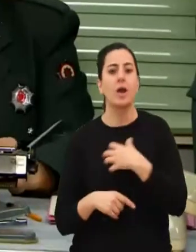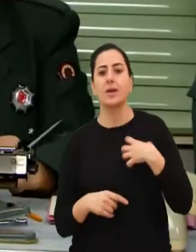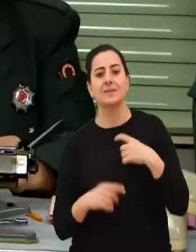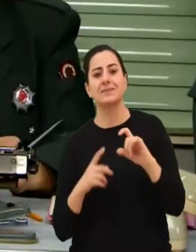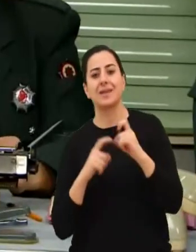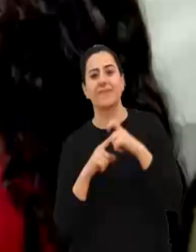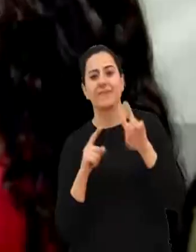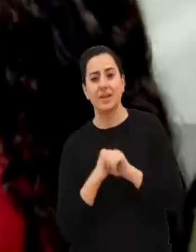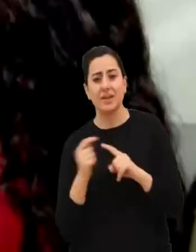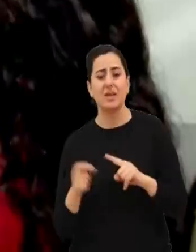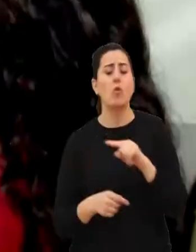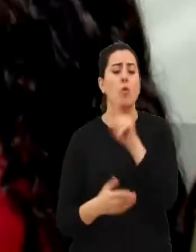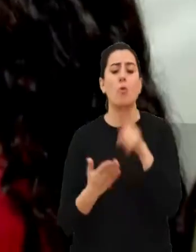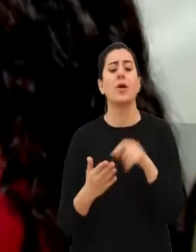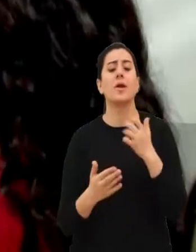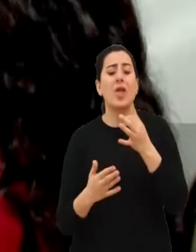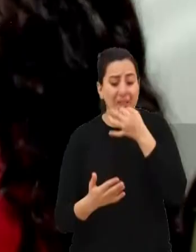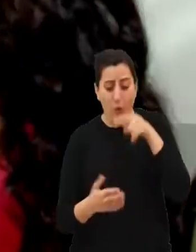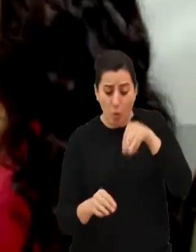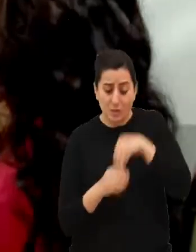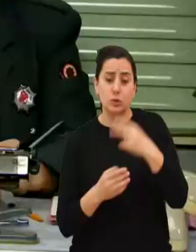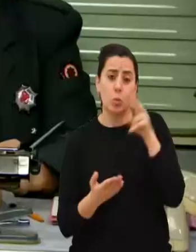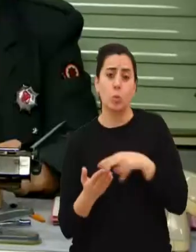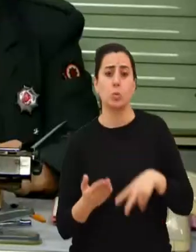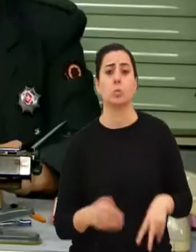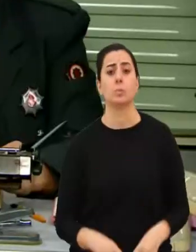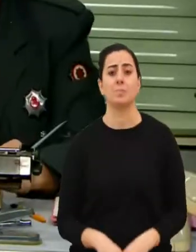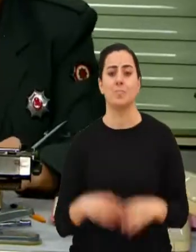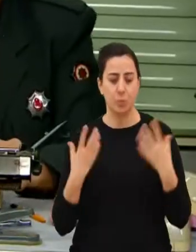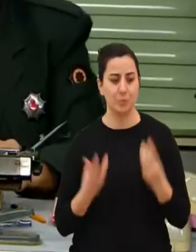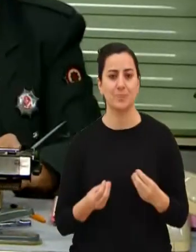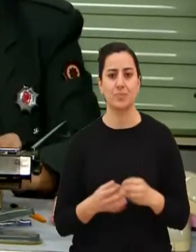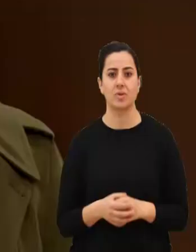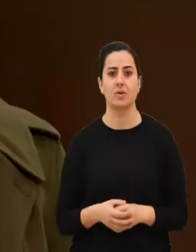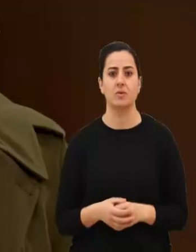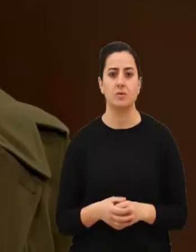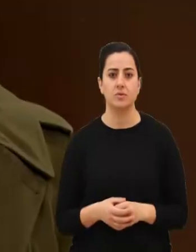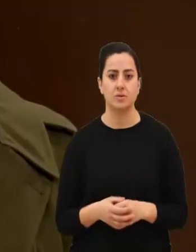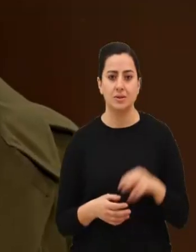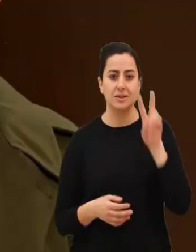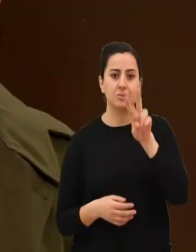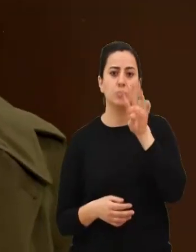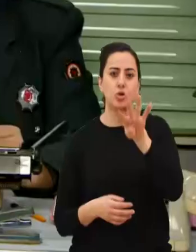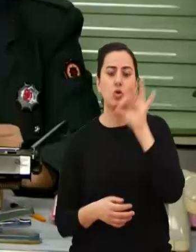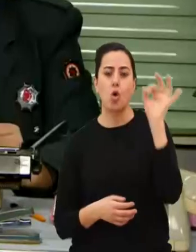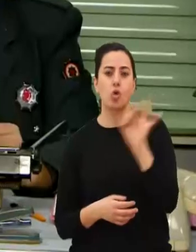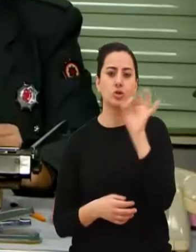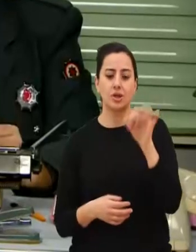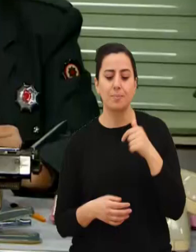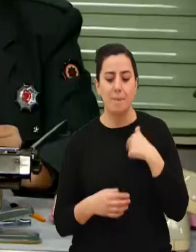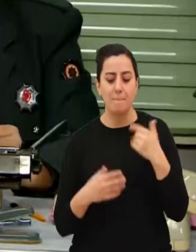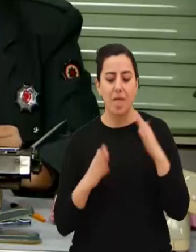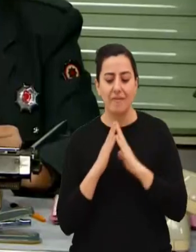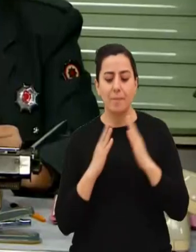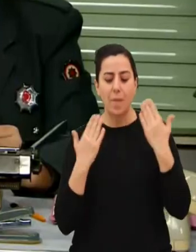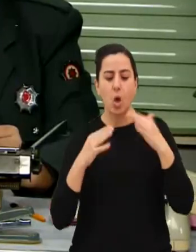Çakır. Selahattin tamam onların hepsini okuma ya. Sadece ifadeyi geç, ifadeyi oku. Peki başkomiserim. 24 Ocak günü evimin